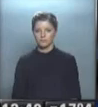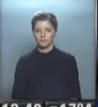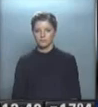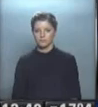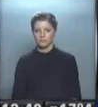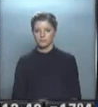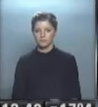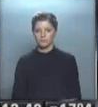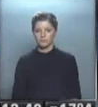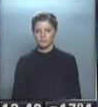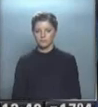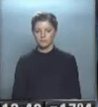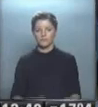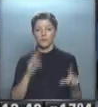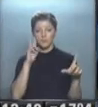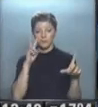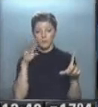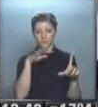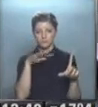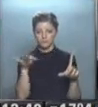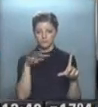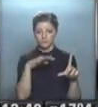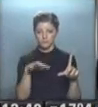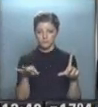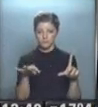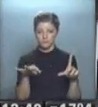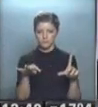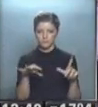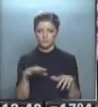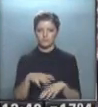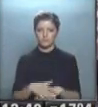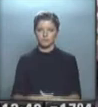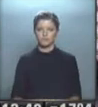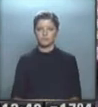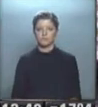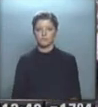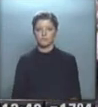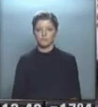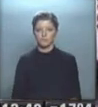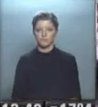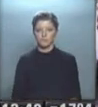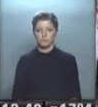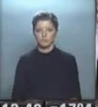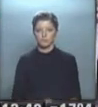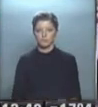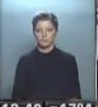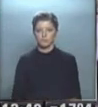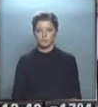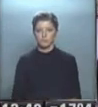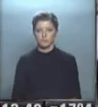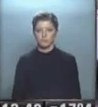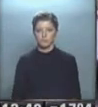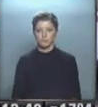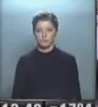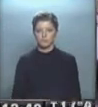الصباح لا الدوام في الرجعه فما بالك بيكون في حريم يعني البنت اذا صارت لحالها وحدها او معها مجموعه بنات راح تتعرض لضغوط خاصه من